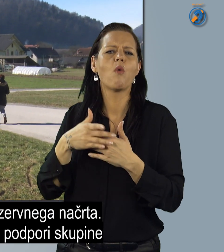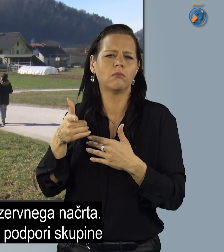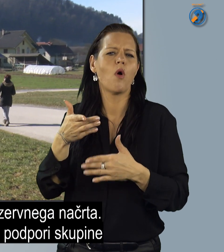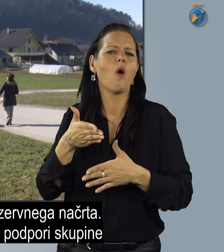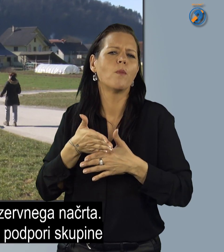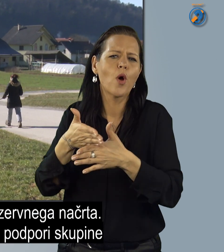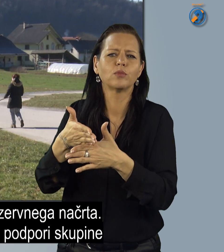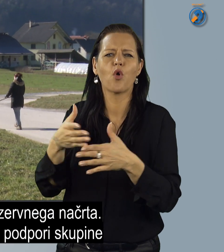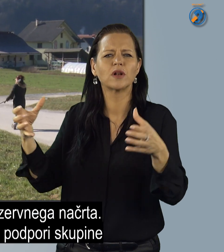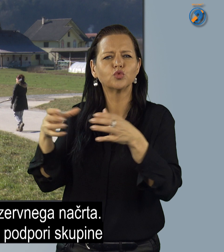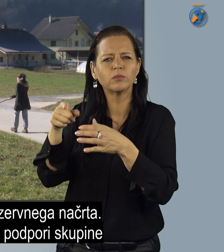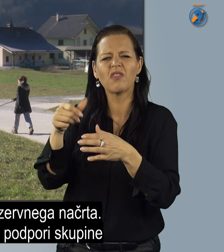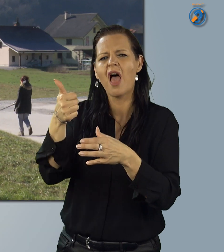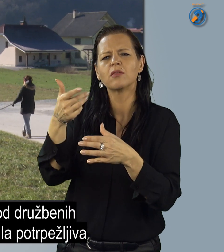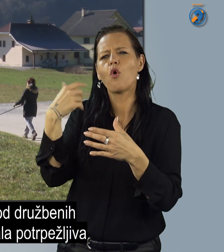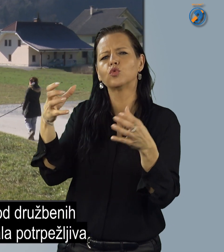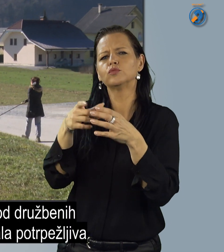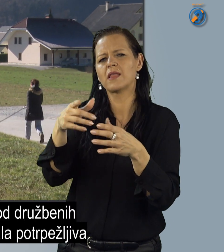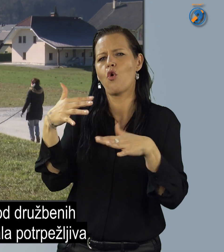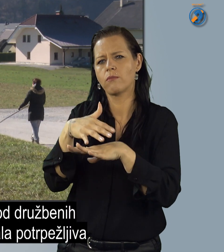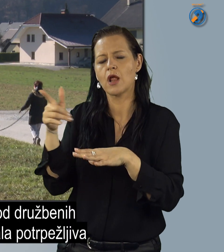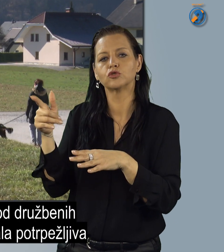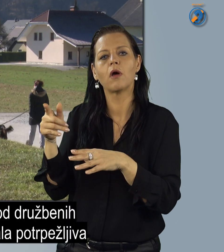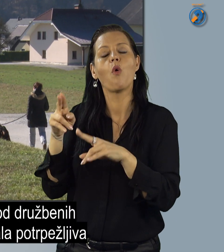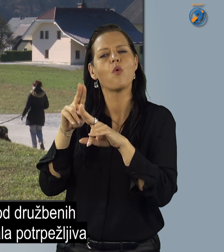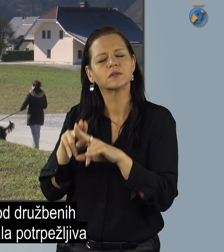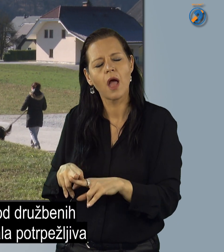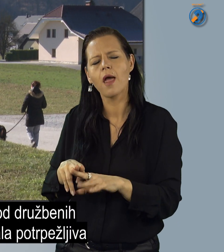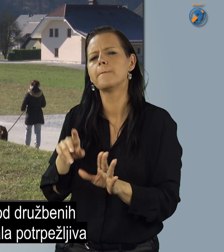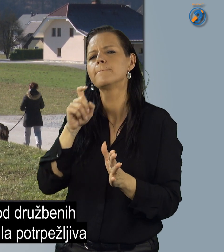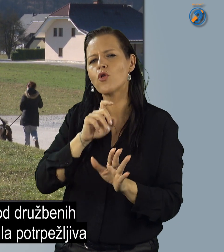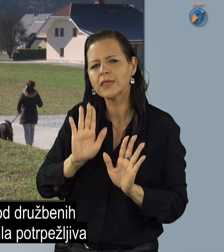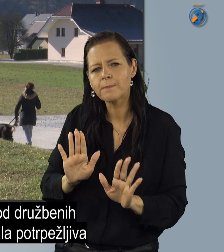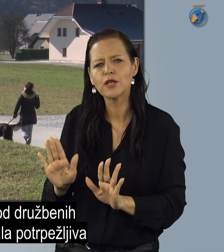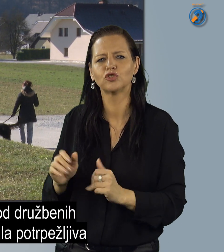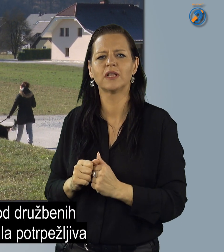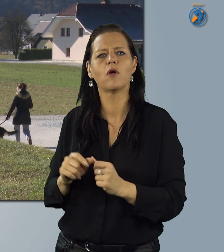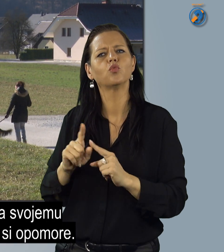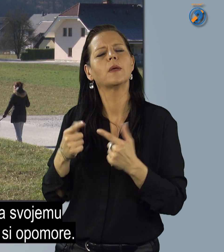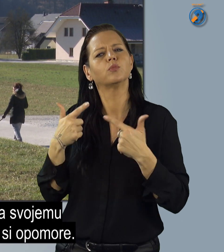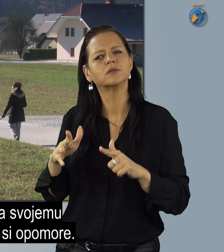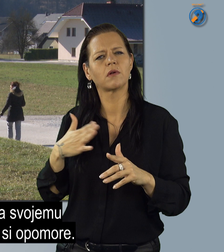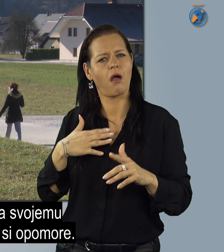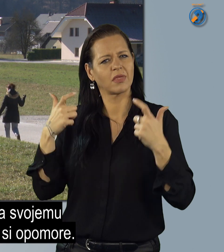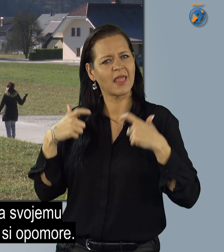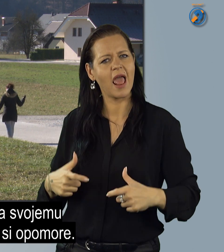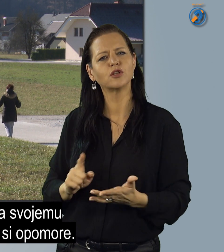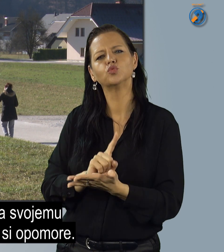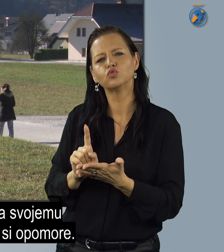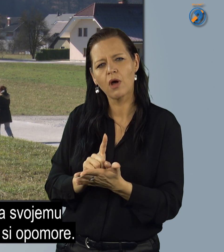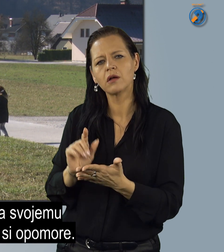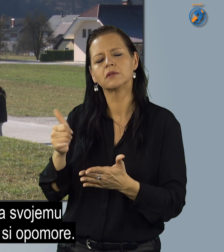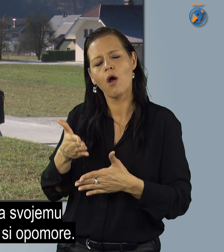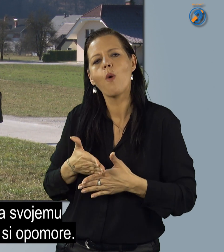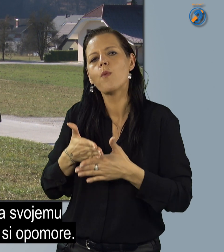Nato je tudi o podpori skupine na enem od družbenih omrežij ostala potrpežljiva in pustila svojemu telesu, da si